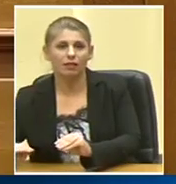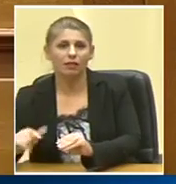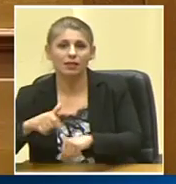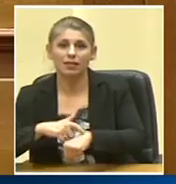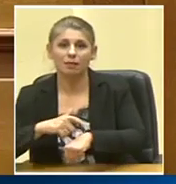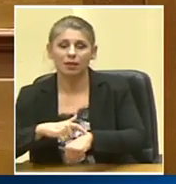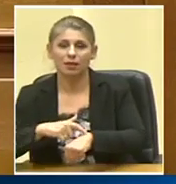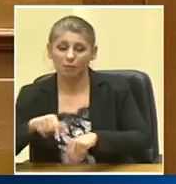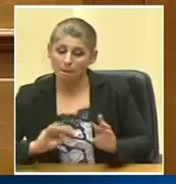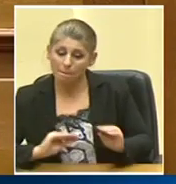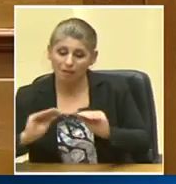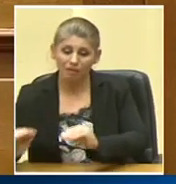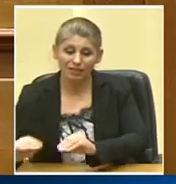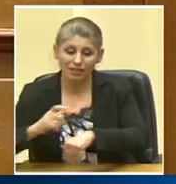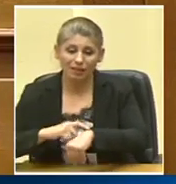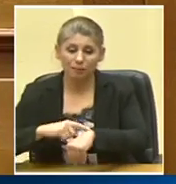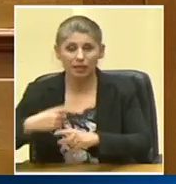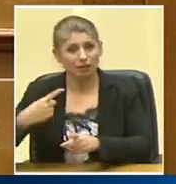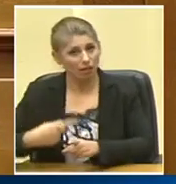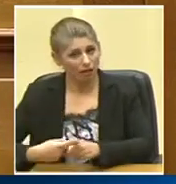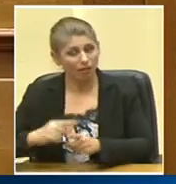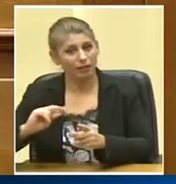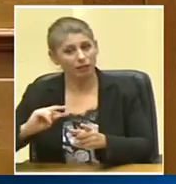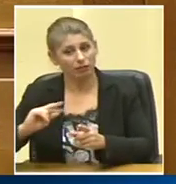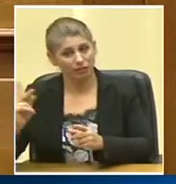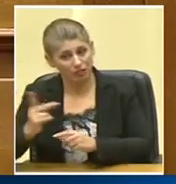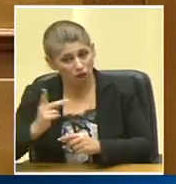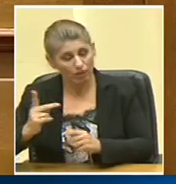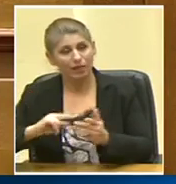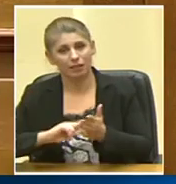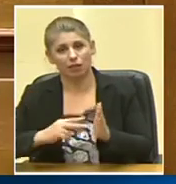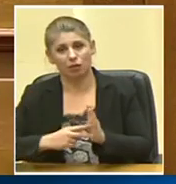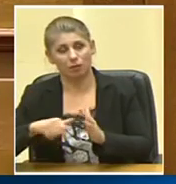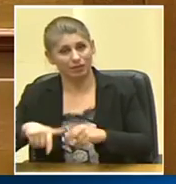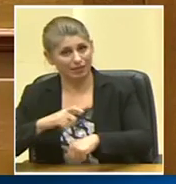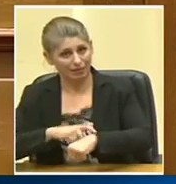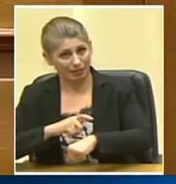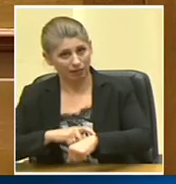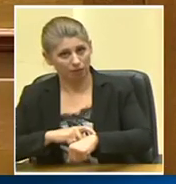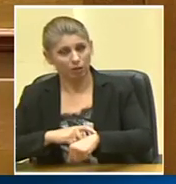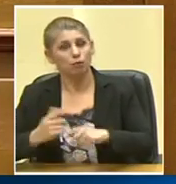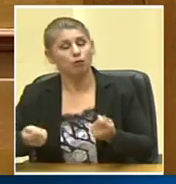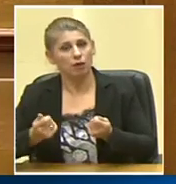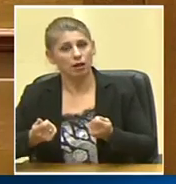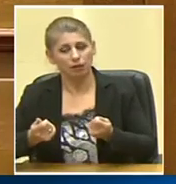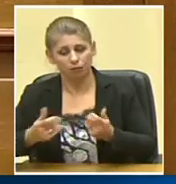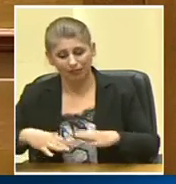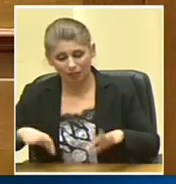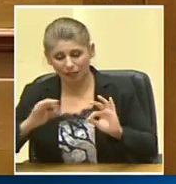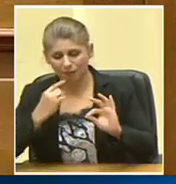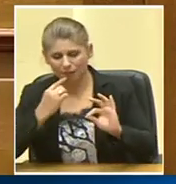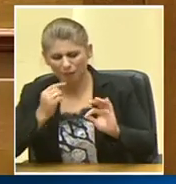μεταβατική στιγμή για τη χώρα, για την κοινωνία και για την οικονομία. Τη στιγμή δηλαδή που κάνουμε τα πρώτα μας